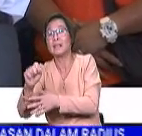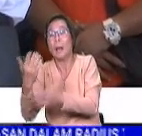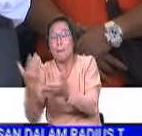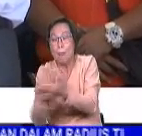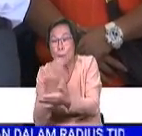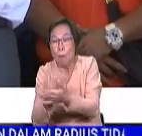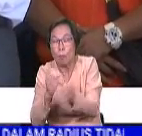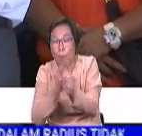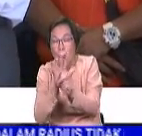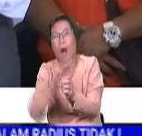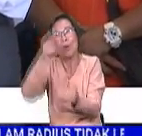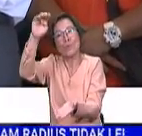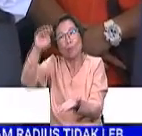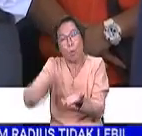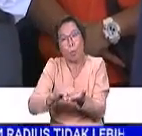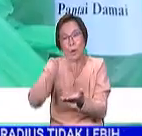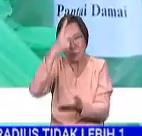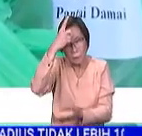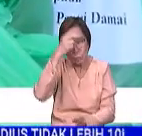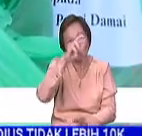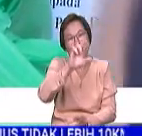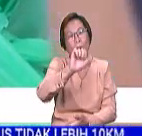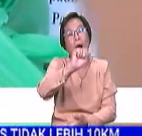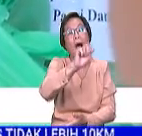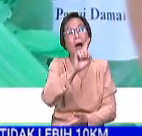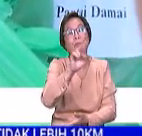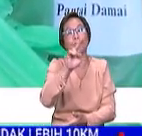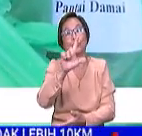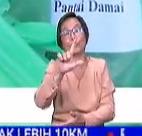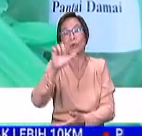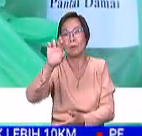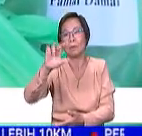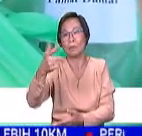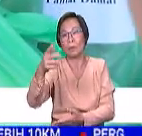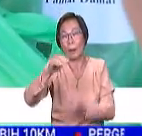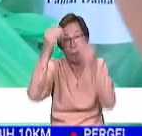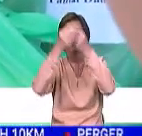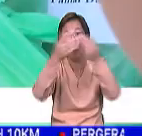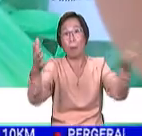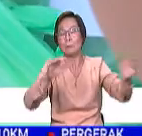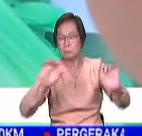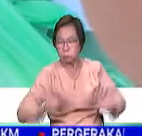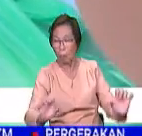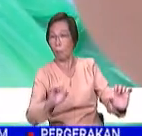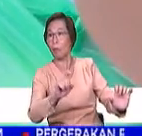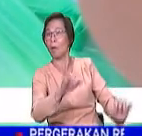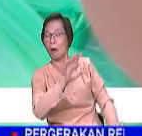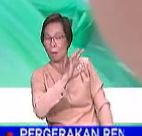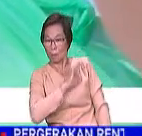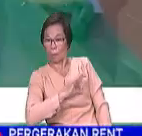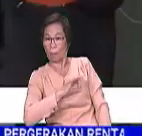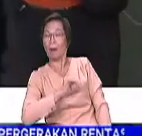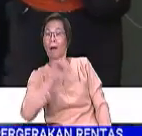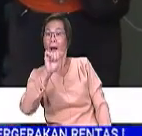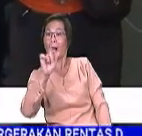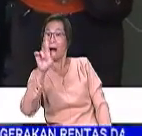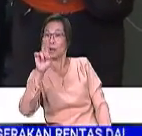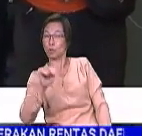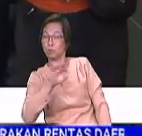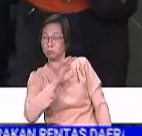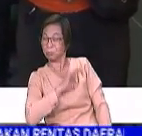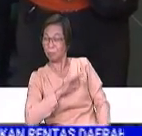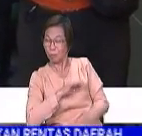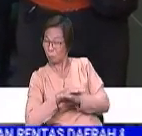dikurangkan Datuk Dr Rahman juga percaya proklamasi tersebut bukan satu kelebihan kepada ahli dewan undangan